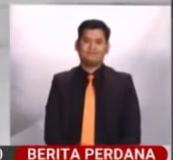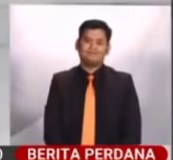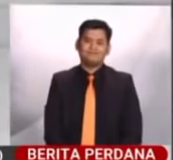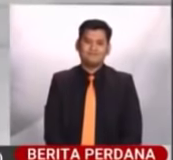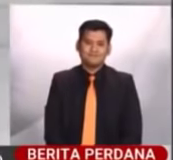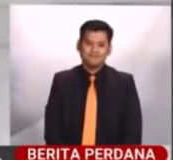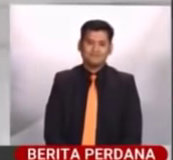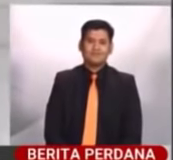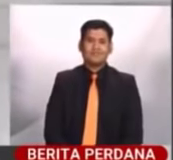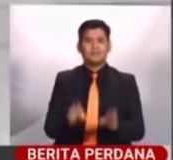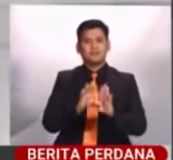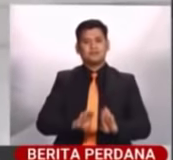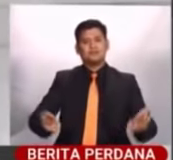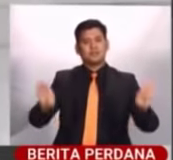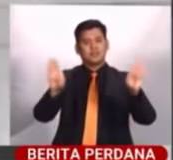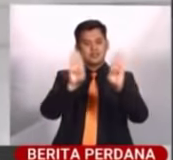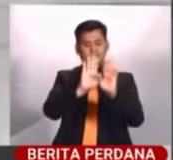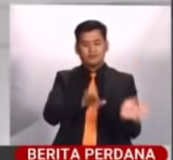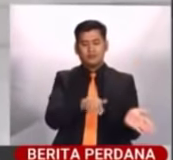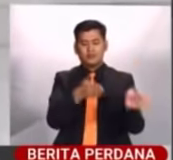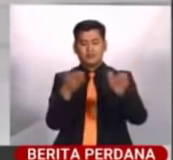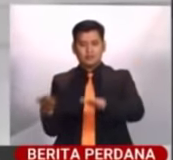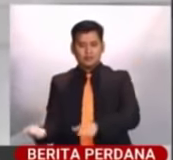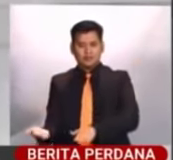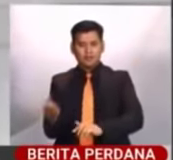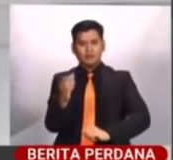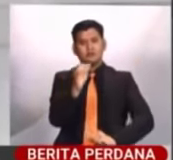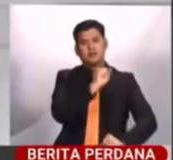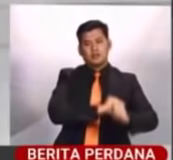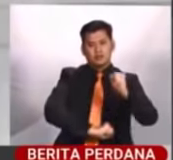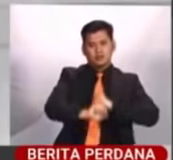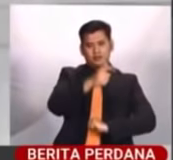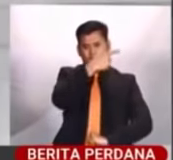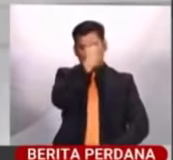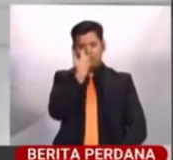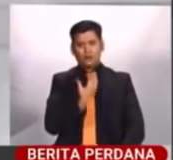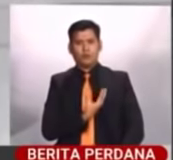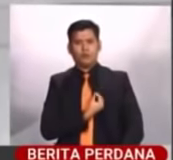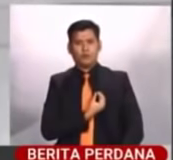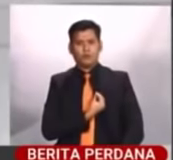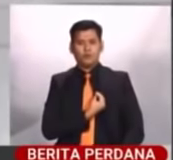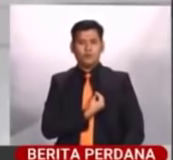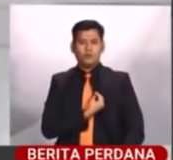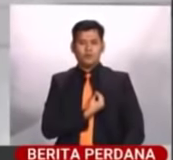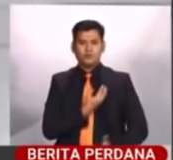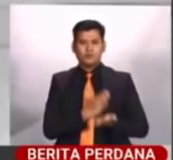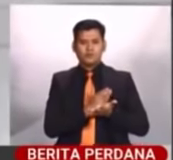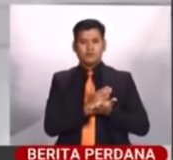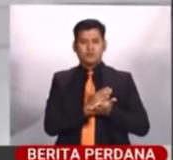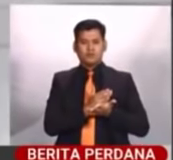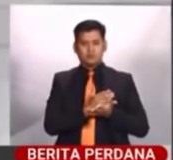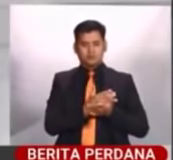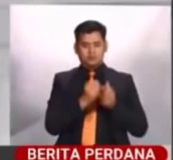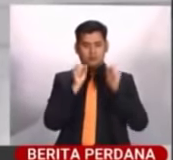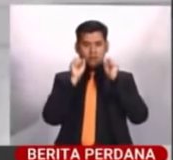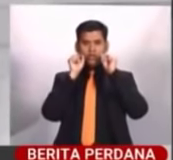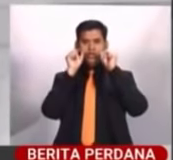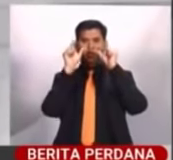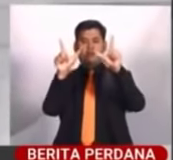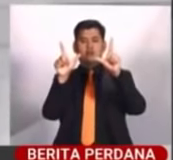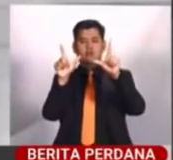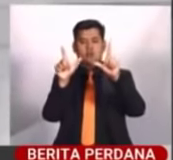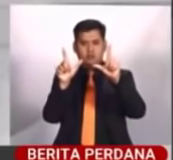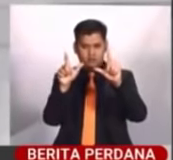Baik, Mac. Berita pemergian pelakon Ashraf Sinclair akibat serangan jantung hari ini mengejutkan dunia seni tanah air